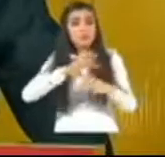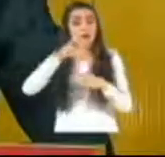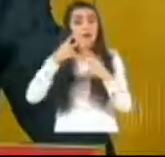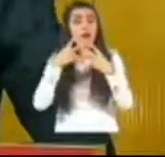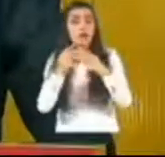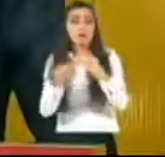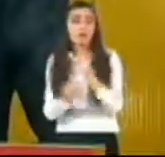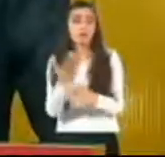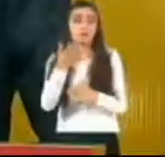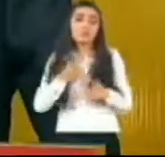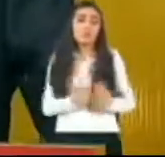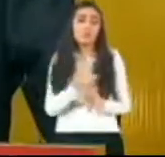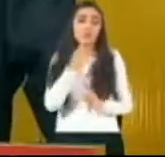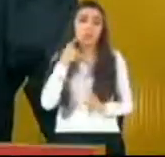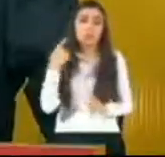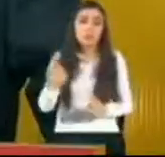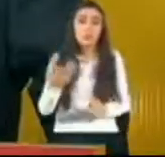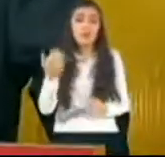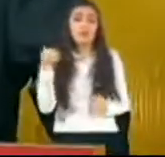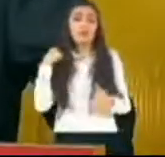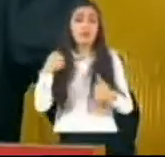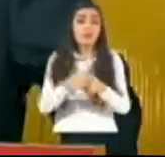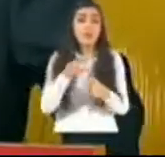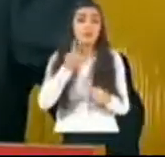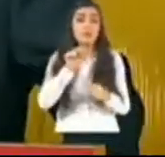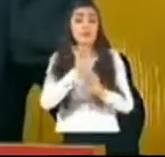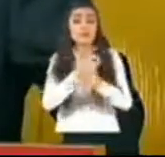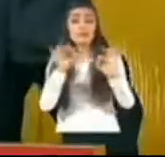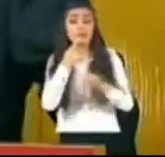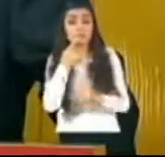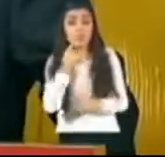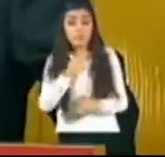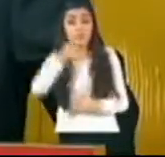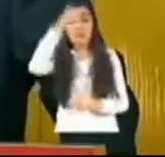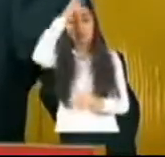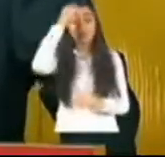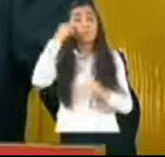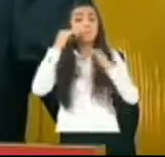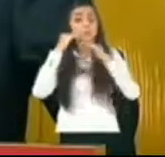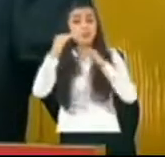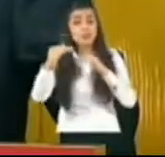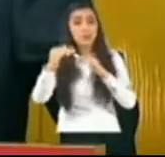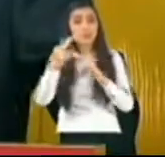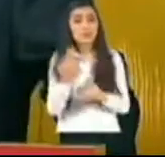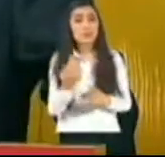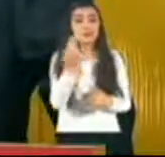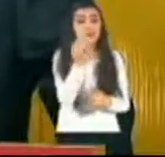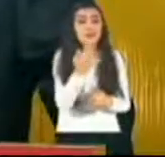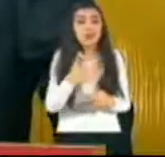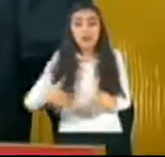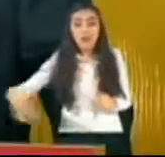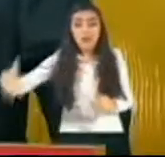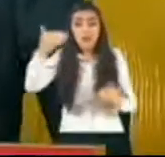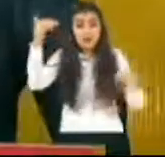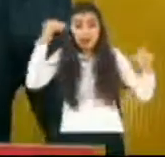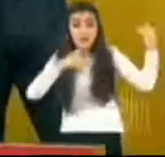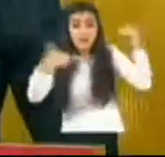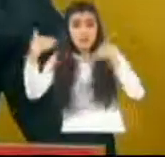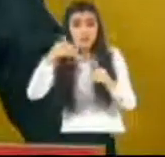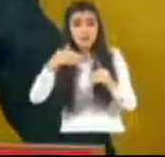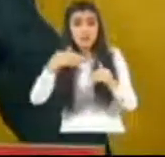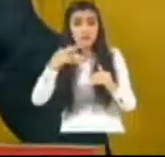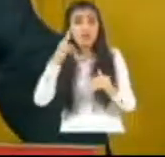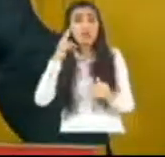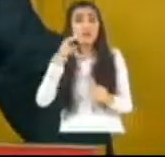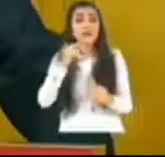açma hakkı doğacaktır. Yine çok net diyorum ki Türk milleti yedi düvel bir araya gelse